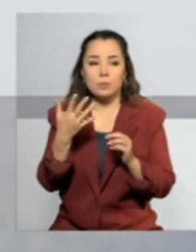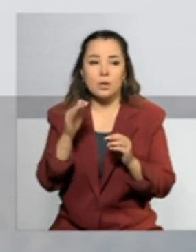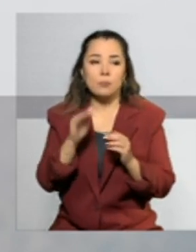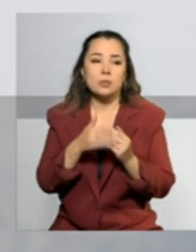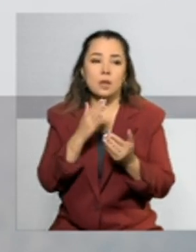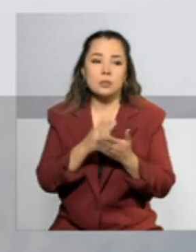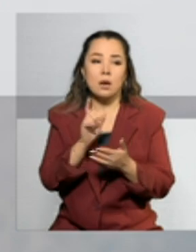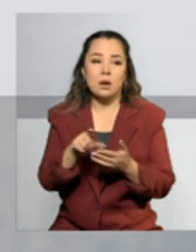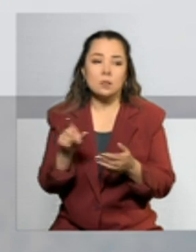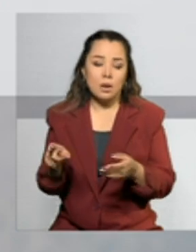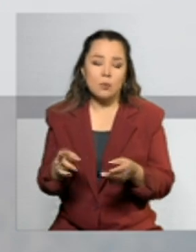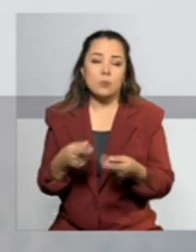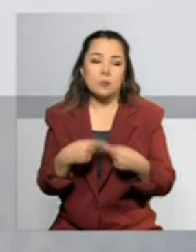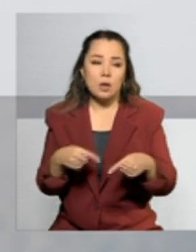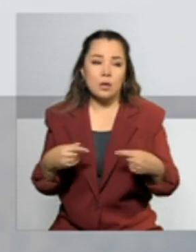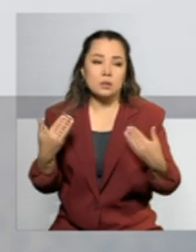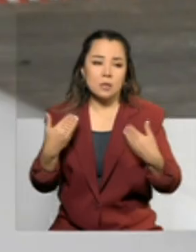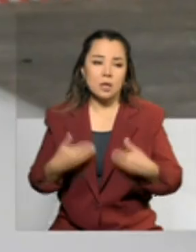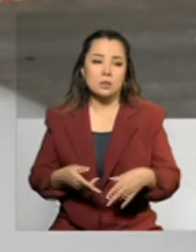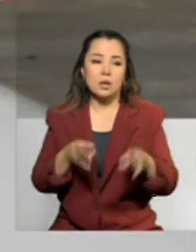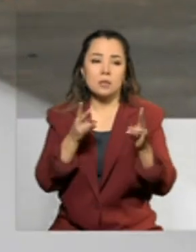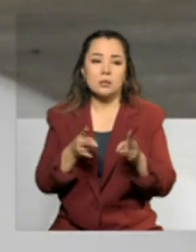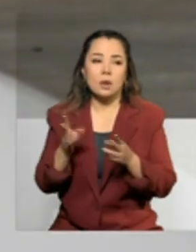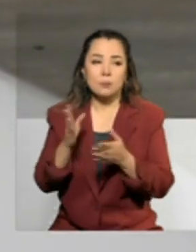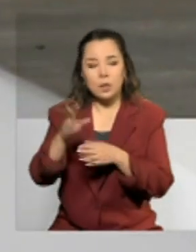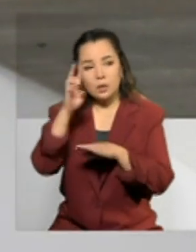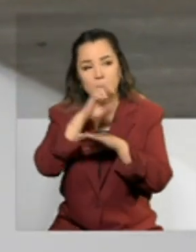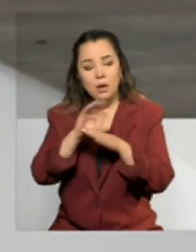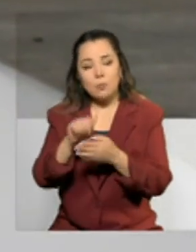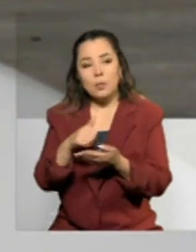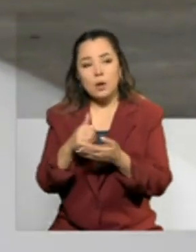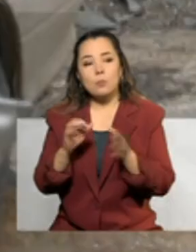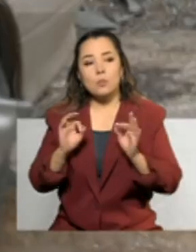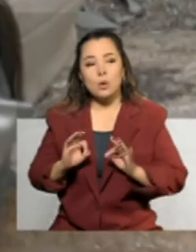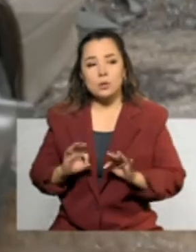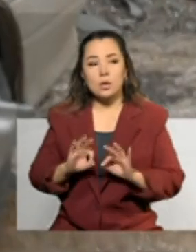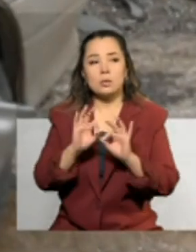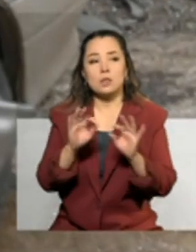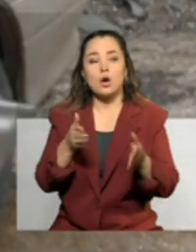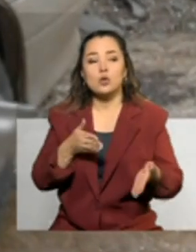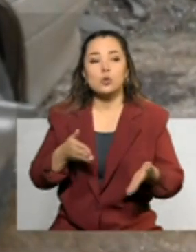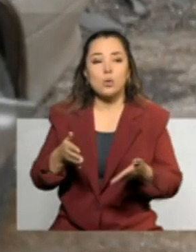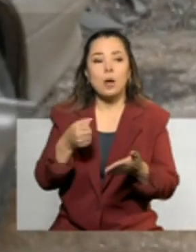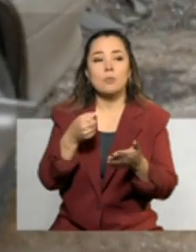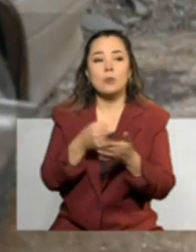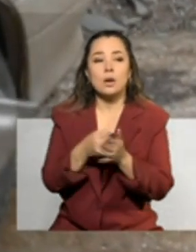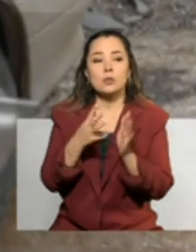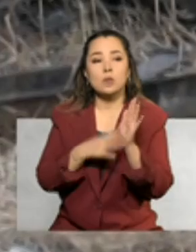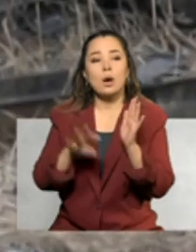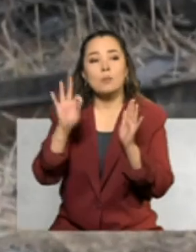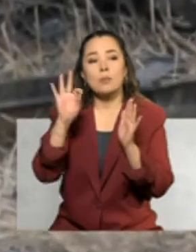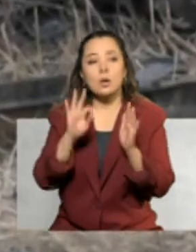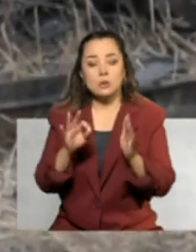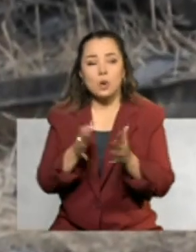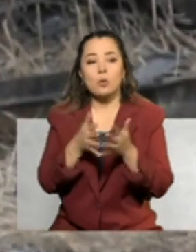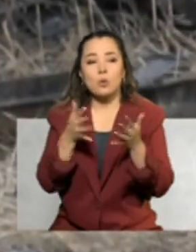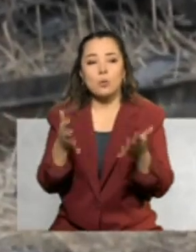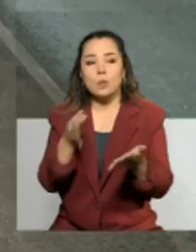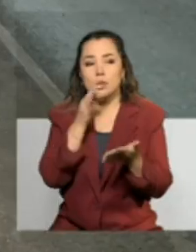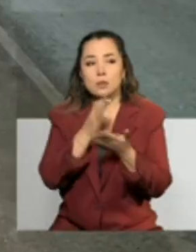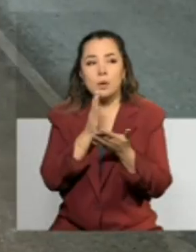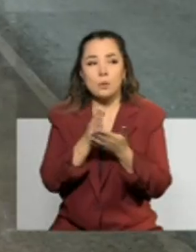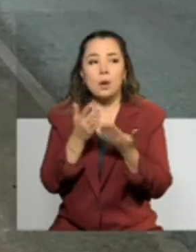мың адам әртүрлі дене жарақатын алды. Еліміздің бас прокуроры Берік Асылов жол апатының биыл 90%-ға көбейгенін айтып